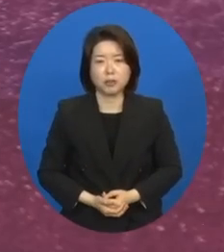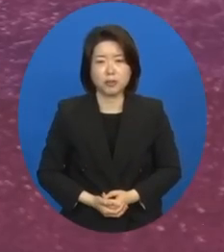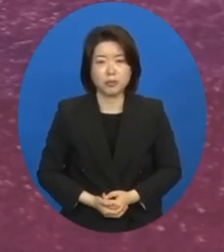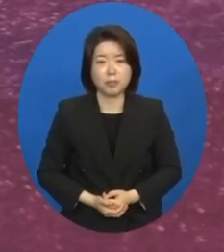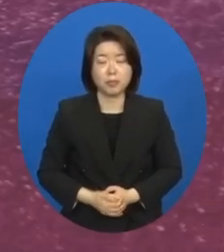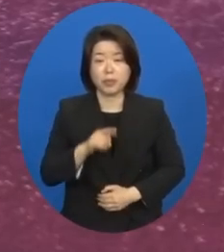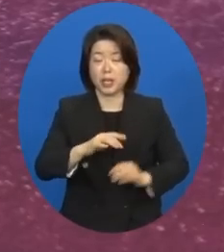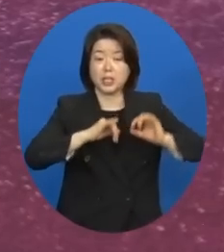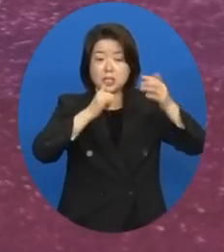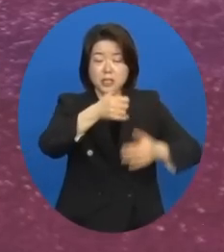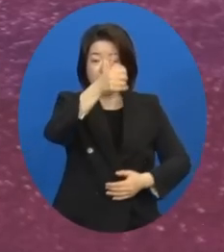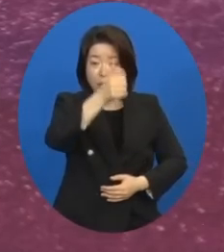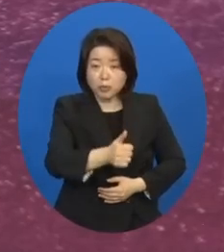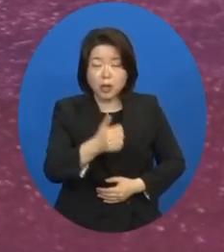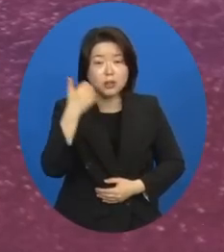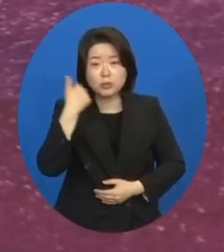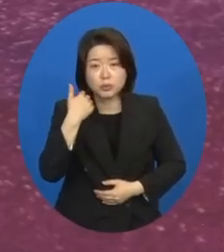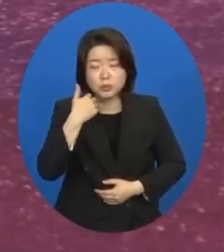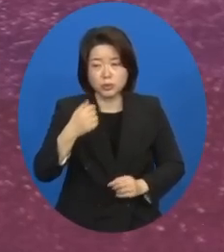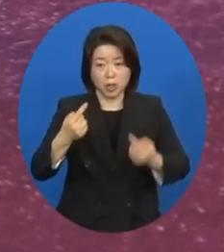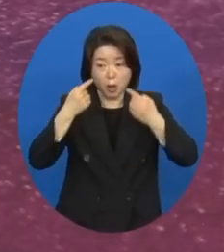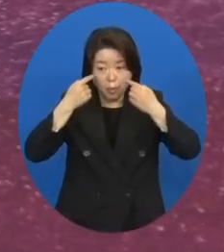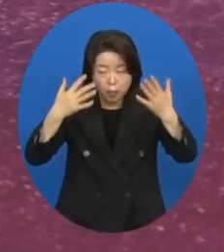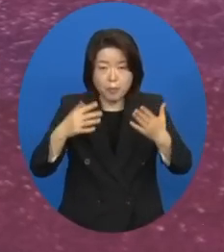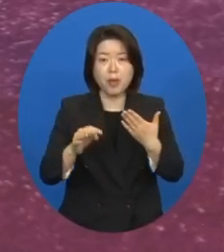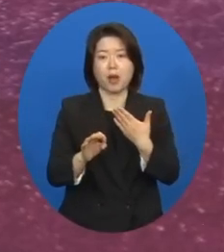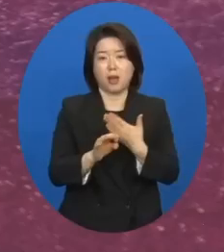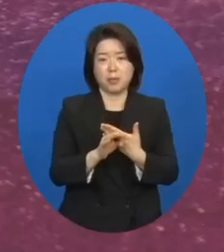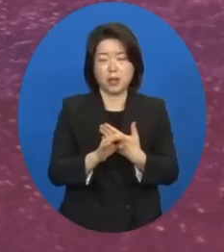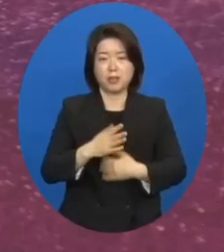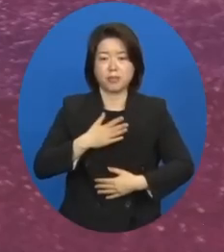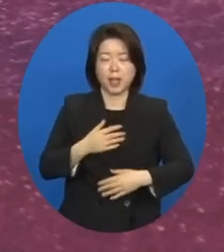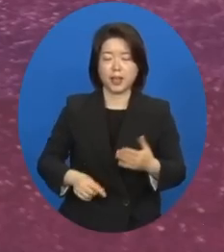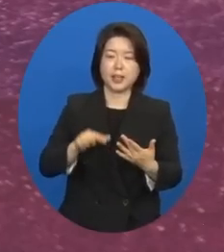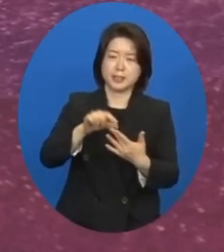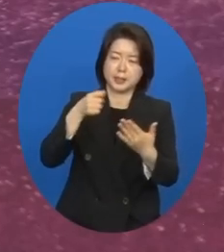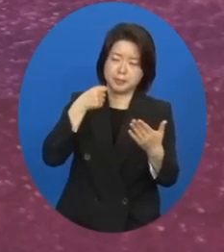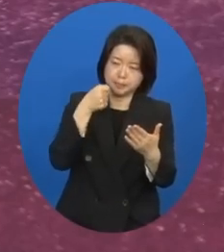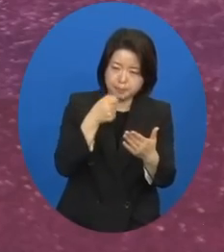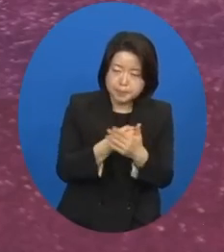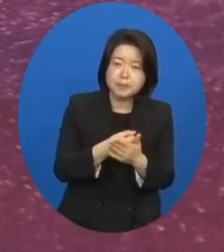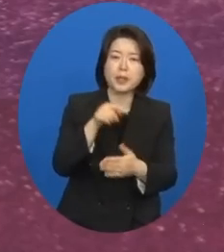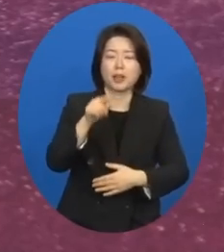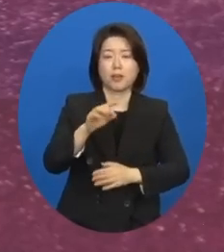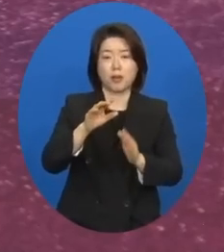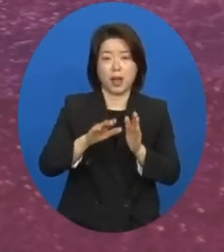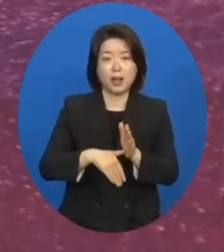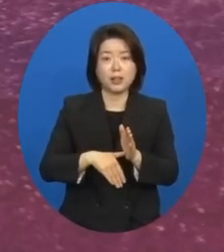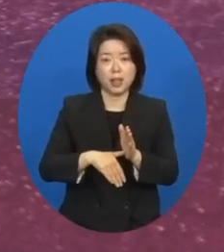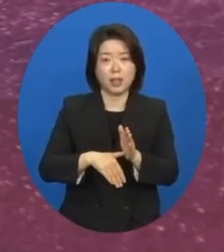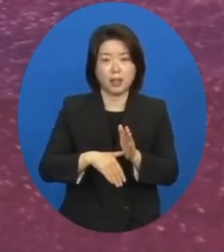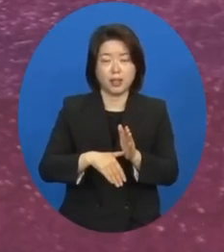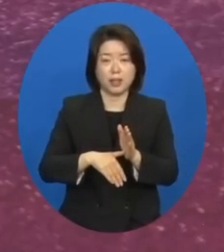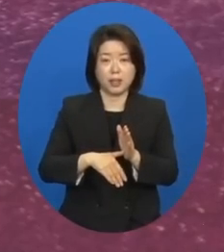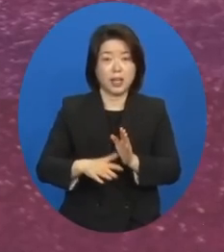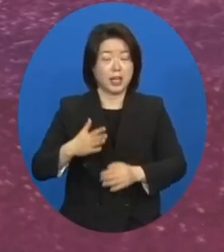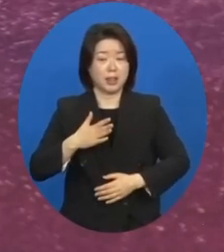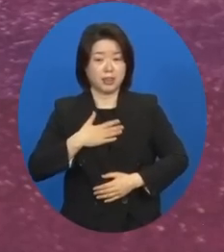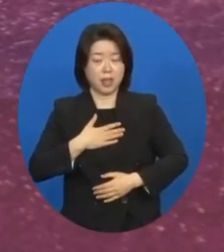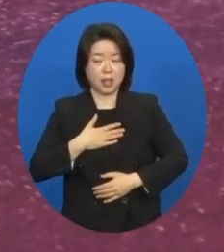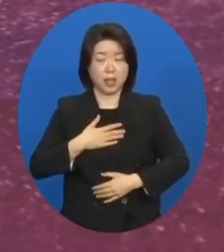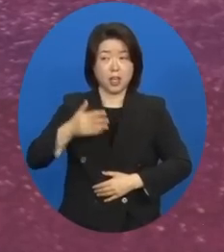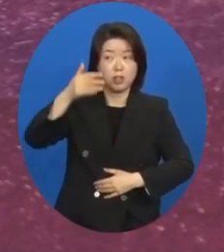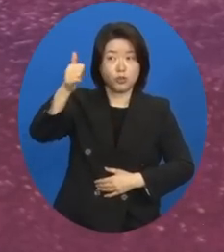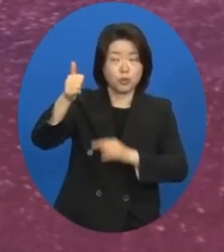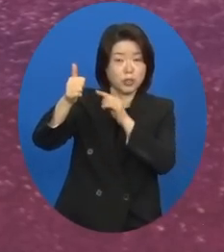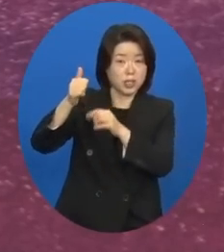이 세상의 주권자가 누구인지 분명해지면 내가 선택하고 결정하는 데 있어서 내 주권자이신